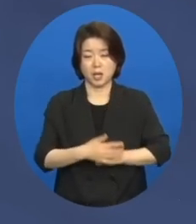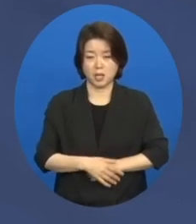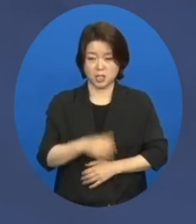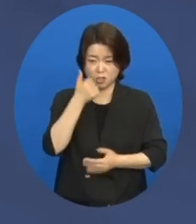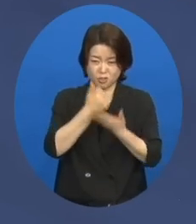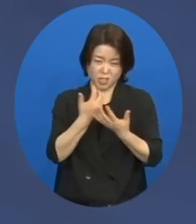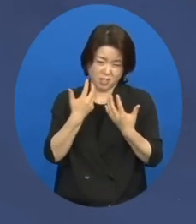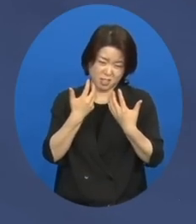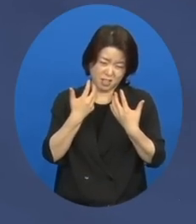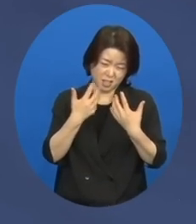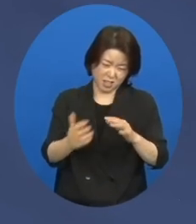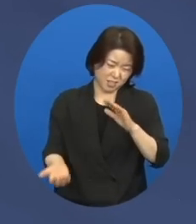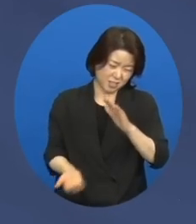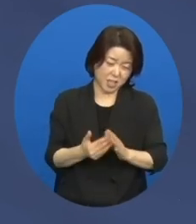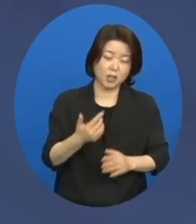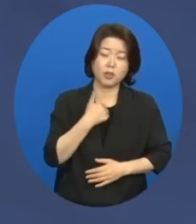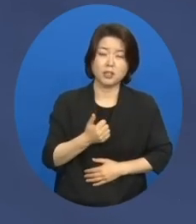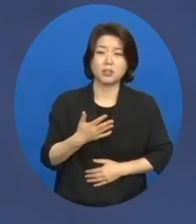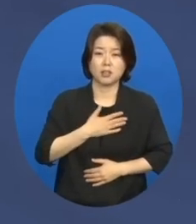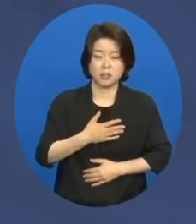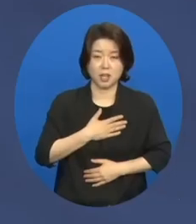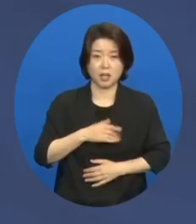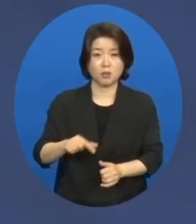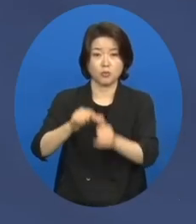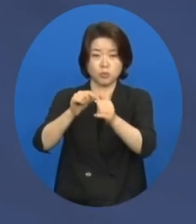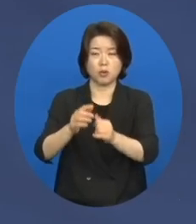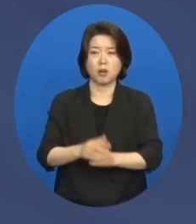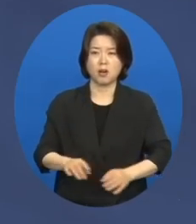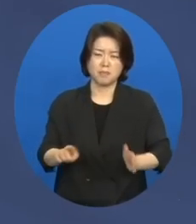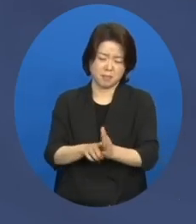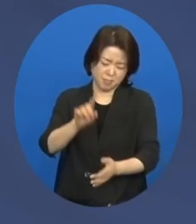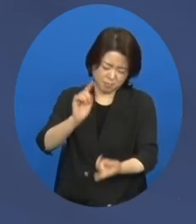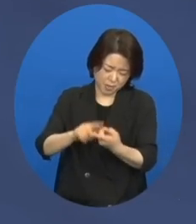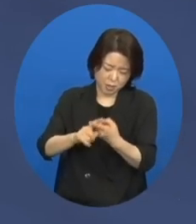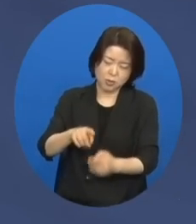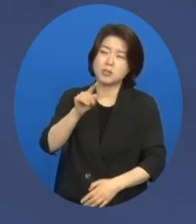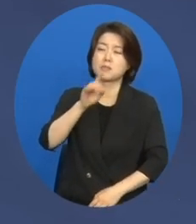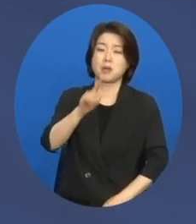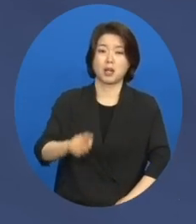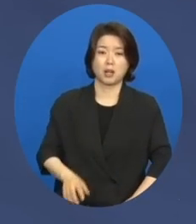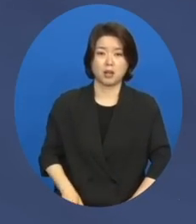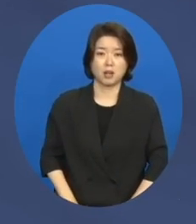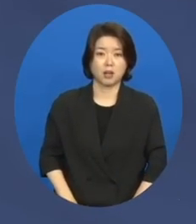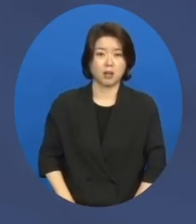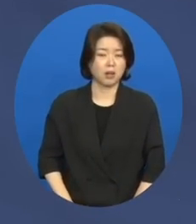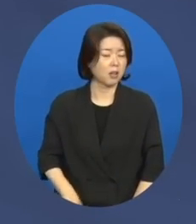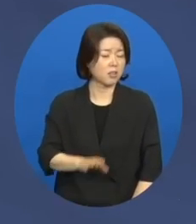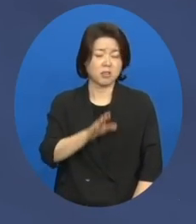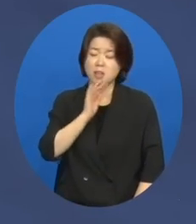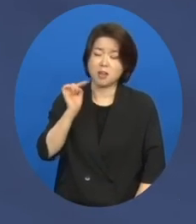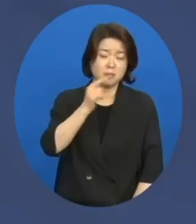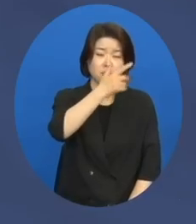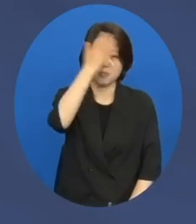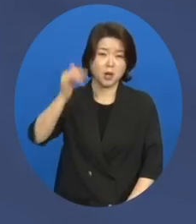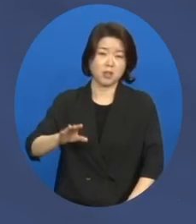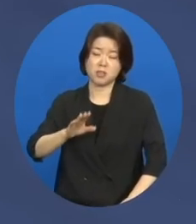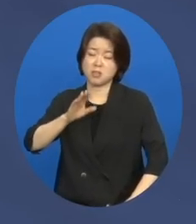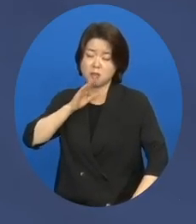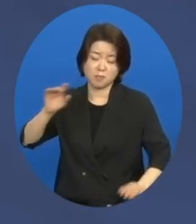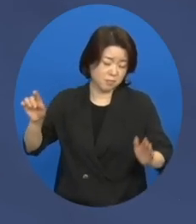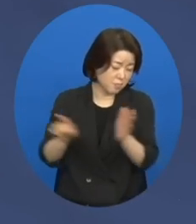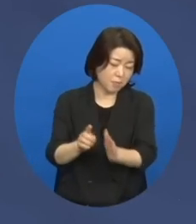나를 구원하셨다. 미쁘다 이 말이여. 너무 아름답고 너무 믿을